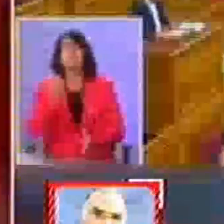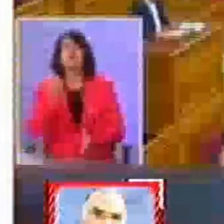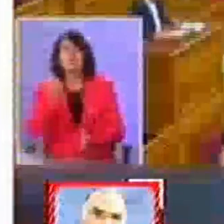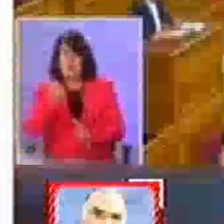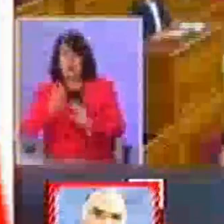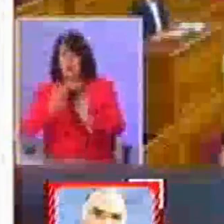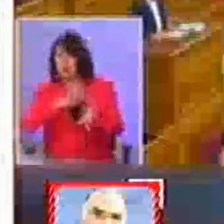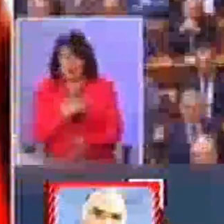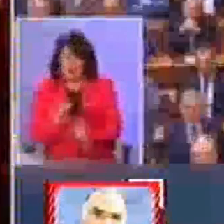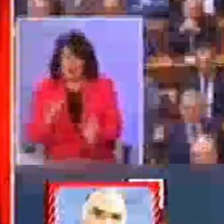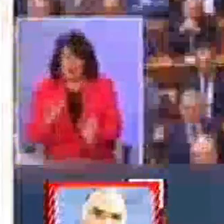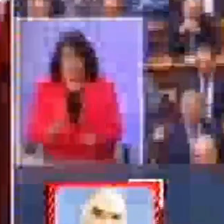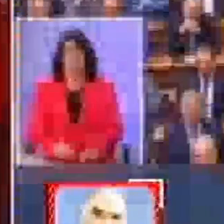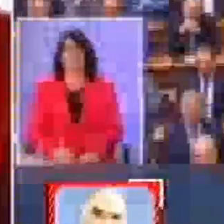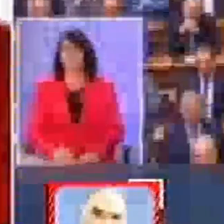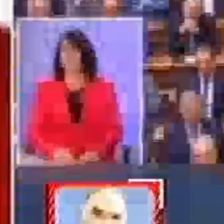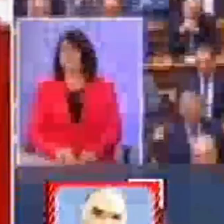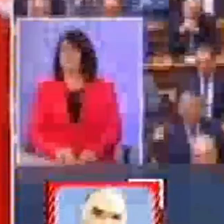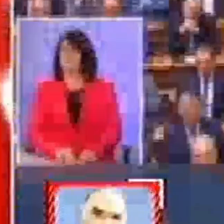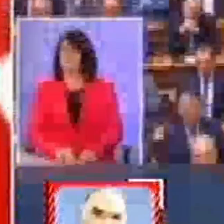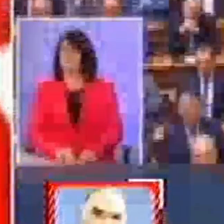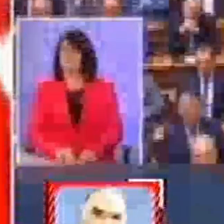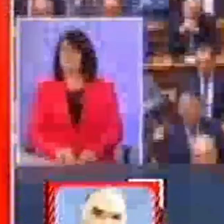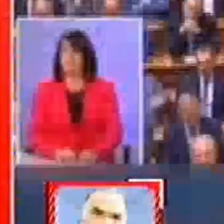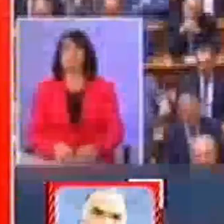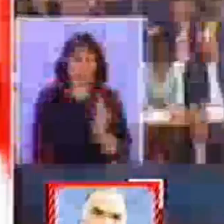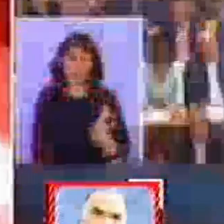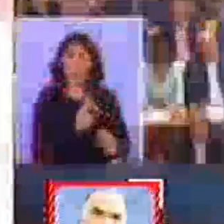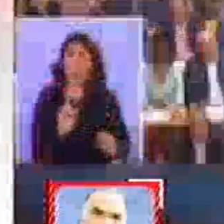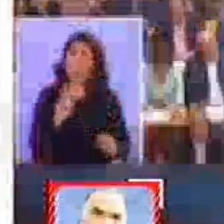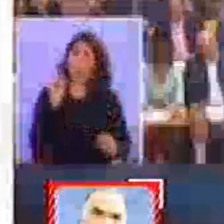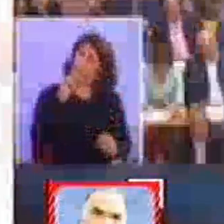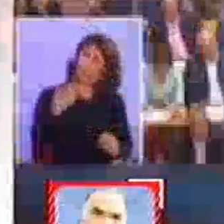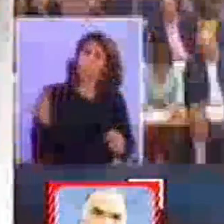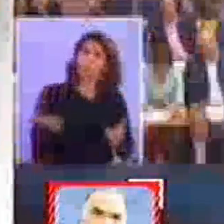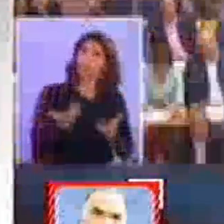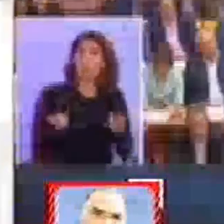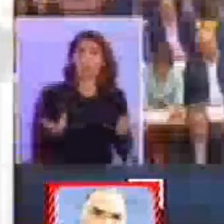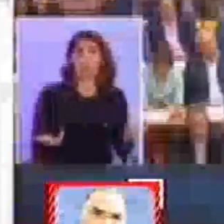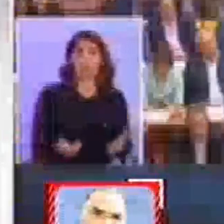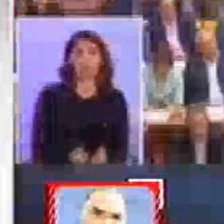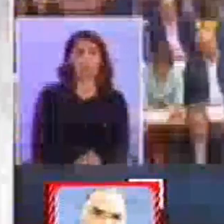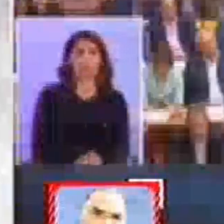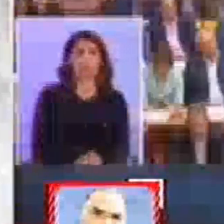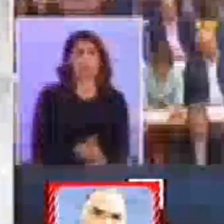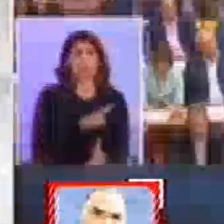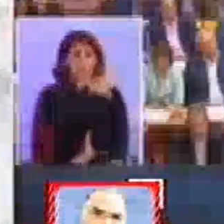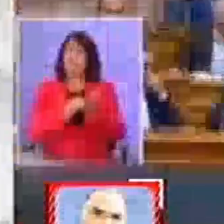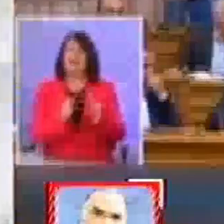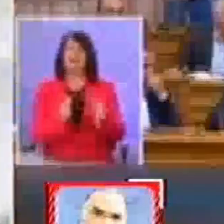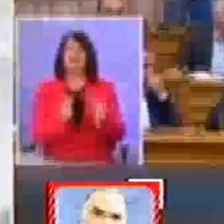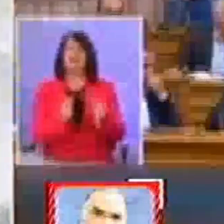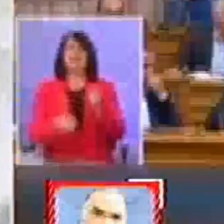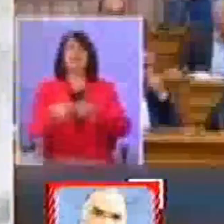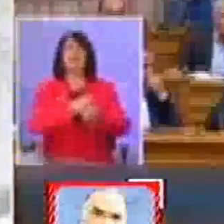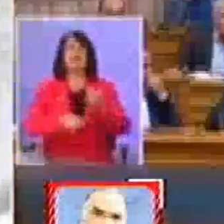δεύτερη ευκαιρία, είπα στον κύριο Βούτση. Και πέρασε εξ απαλών ονείχων τότε το ατόπιμά του. Τον